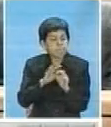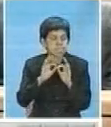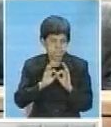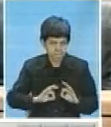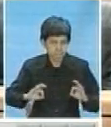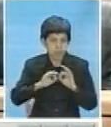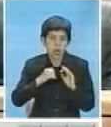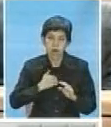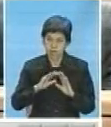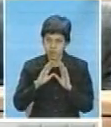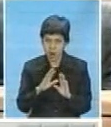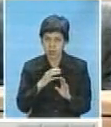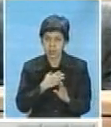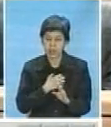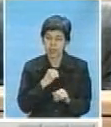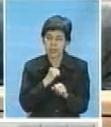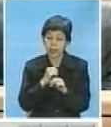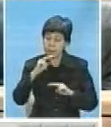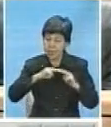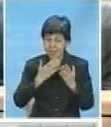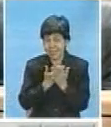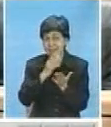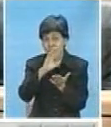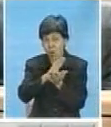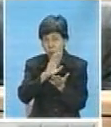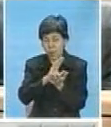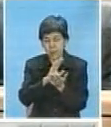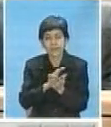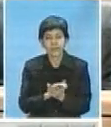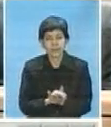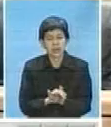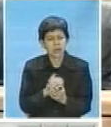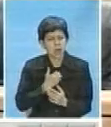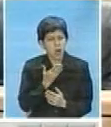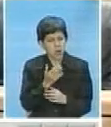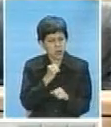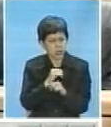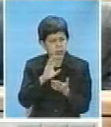ากไว้ว่าในการพิจารณางบประมาณขั้นวาระต่อไปขออย่าไปตัดเขา